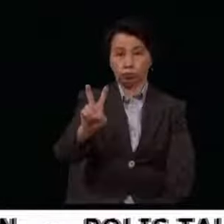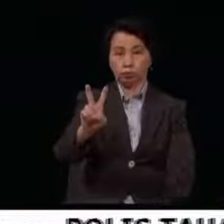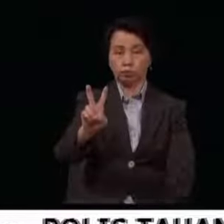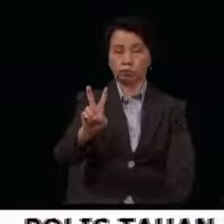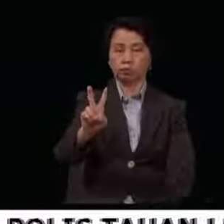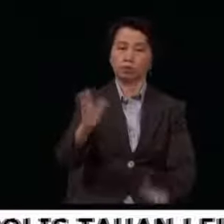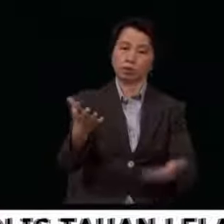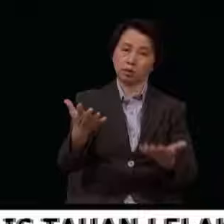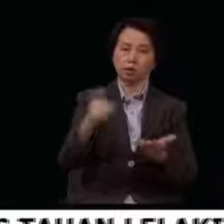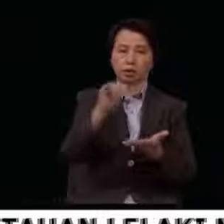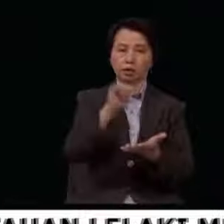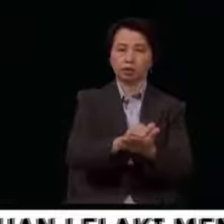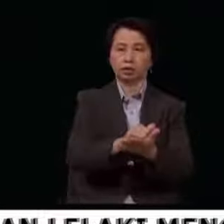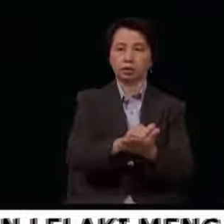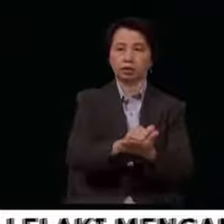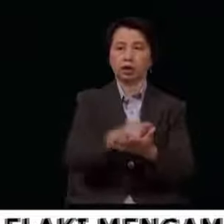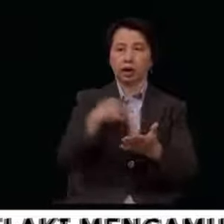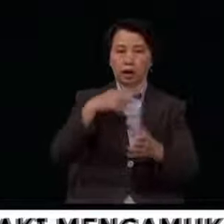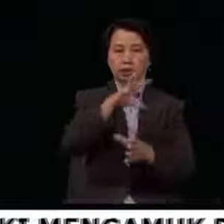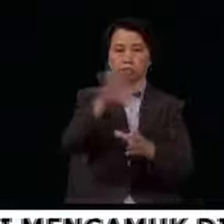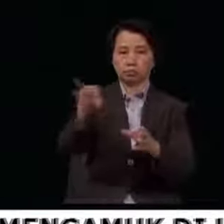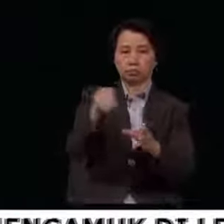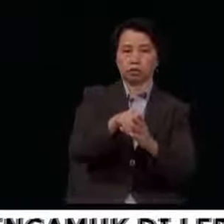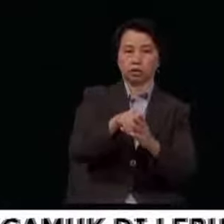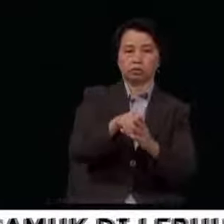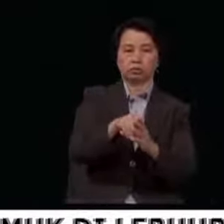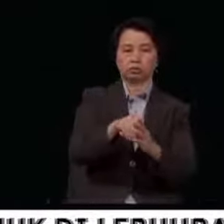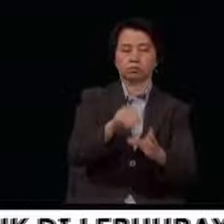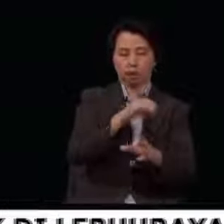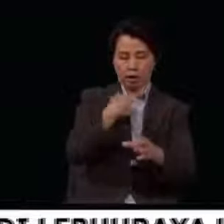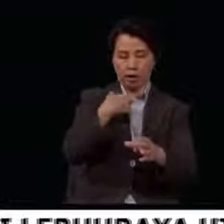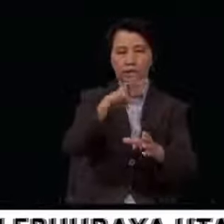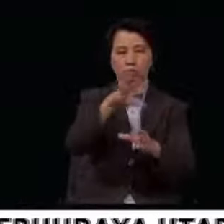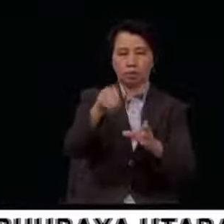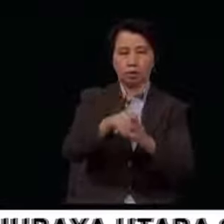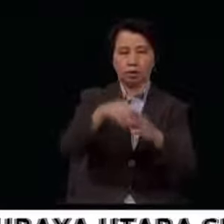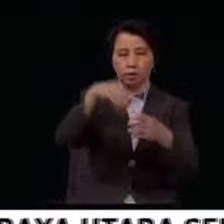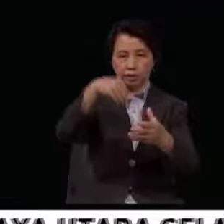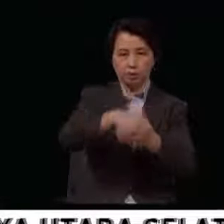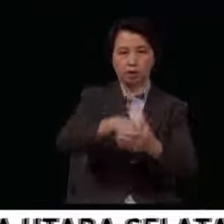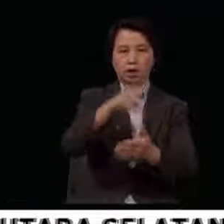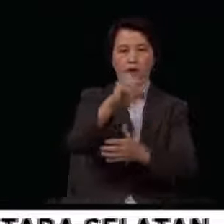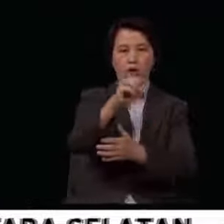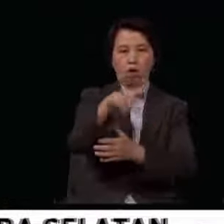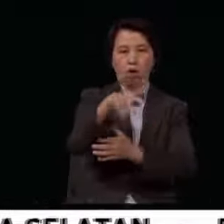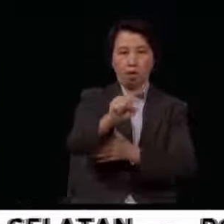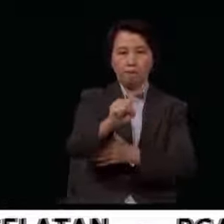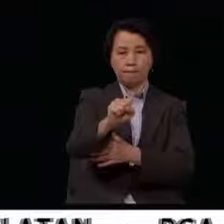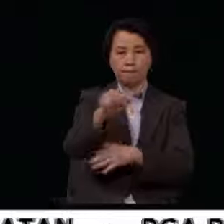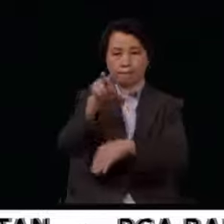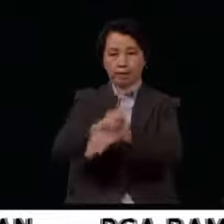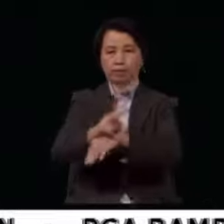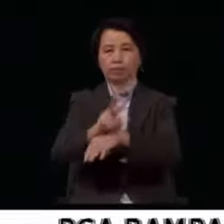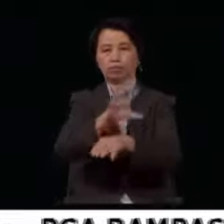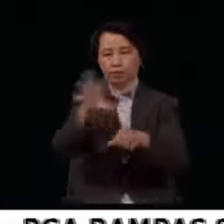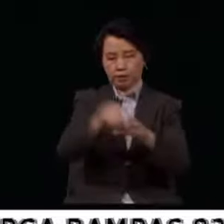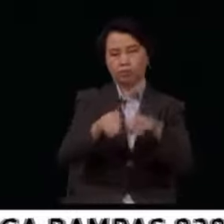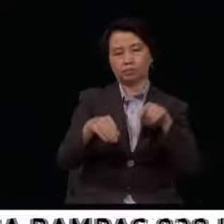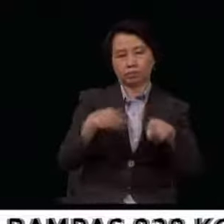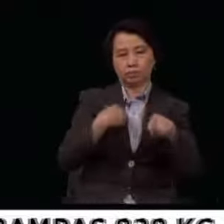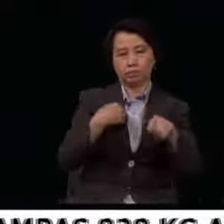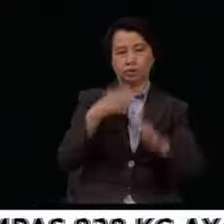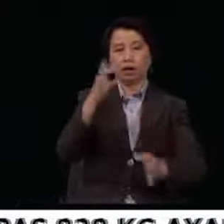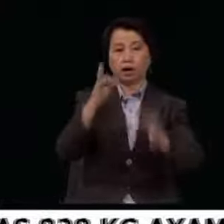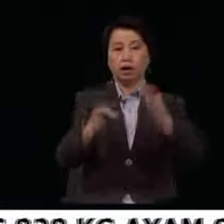tampak lebih terpijit pada tinggi abrol sebelum tahun sehingga 23 Apple 3G hingga